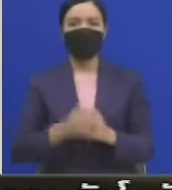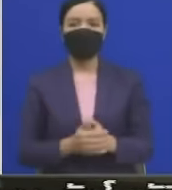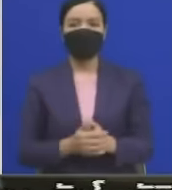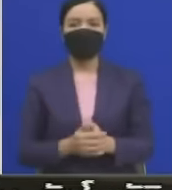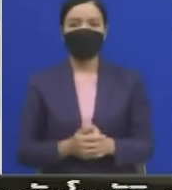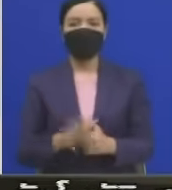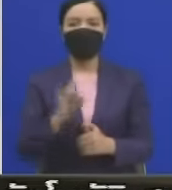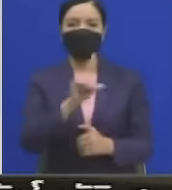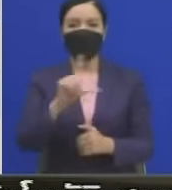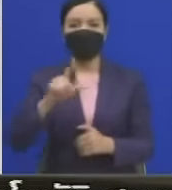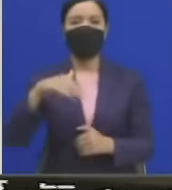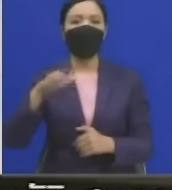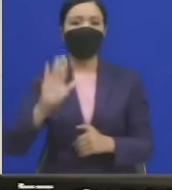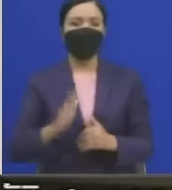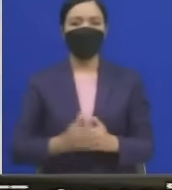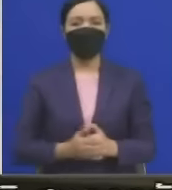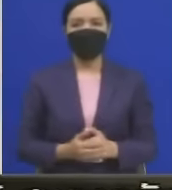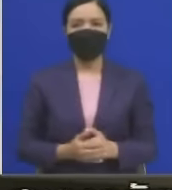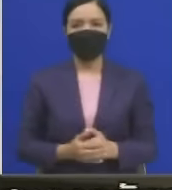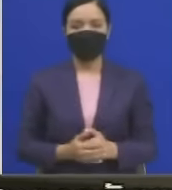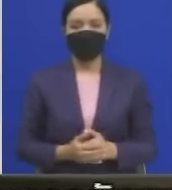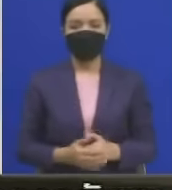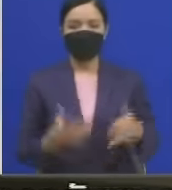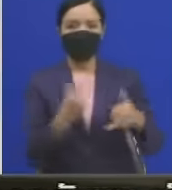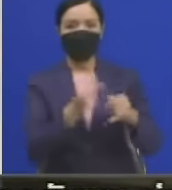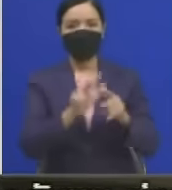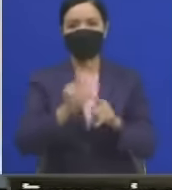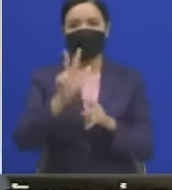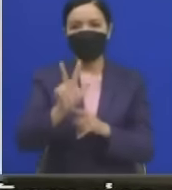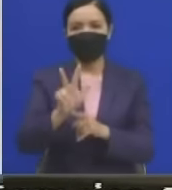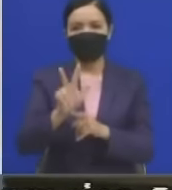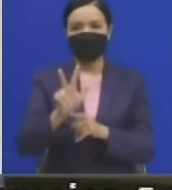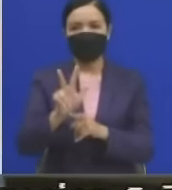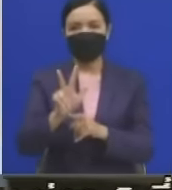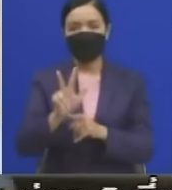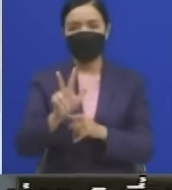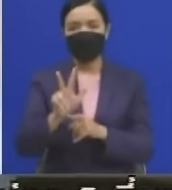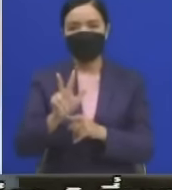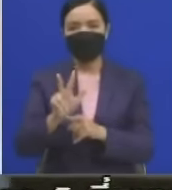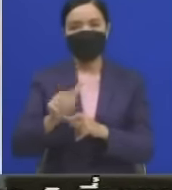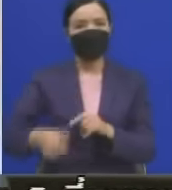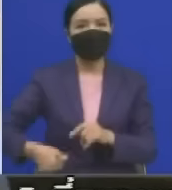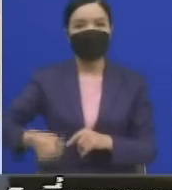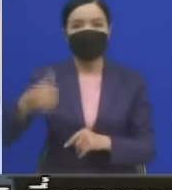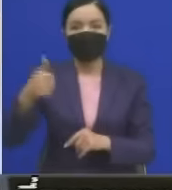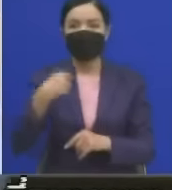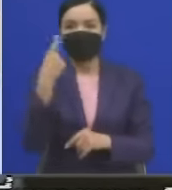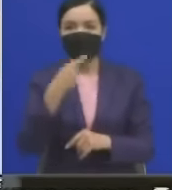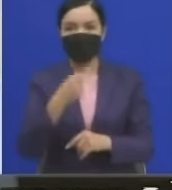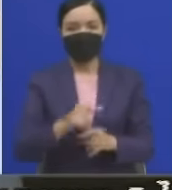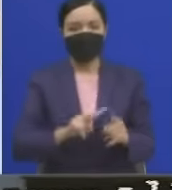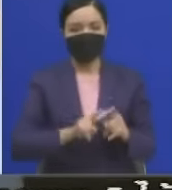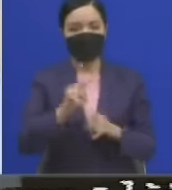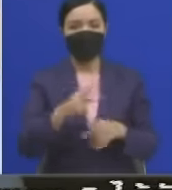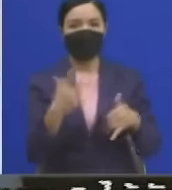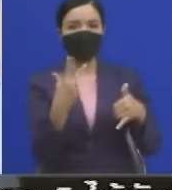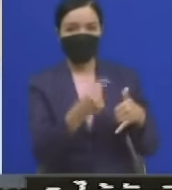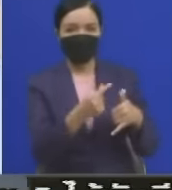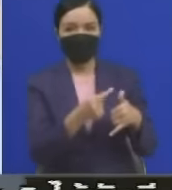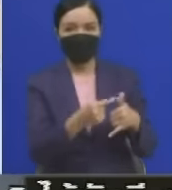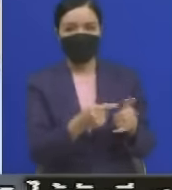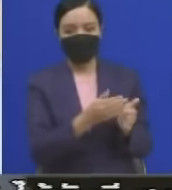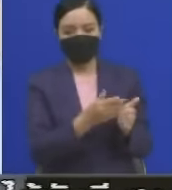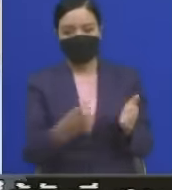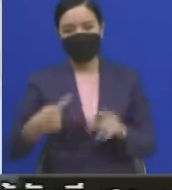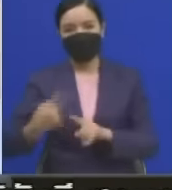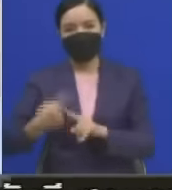กว่าโดสเนี่ยก็คือตัวเข็ม3มันจะออกฤทธิ์ดีที่สุดก็ต่อเมื่อคนที่ฉีดเข็ม2ผ่านไปแล้วเนี่ยต้องประม